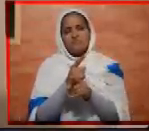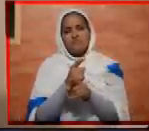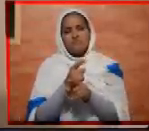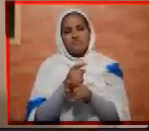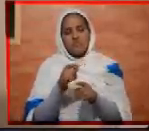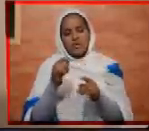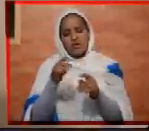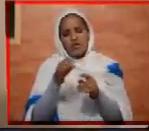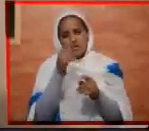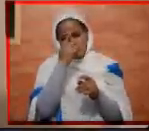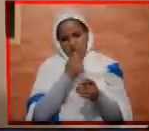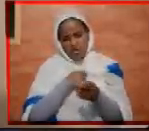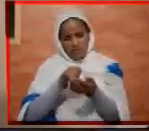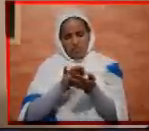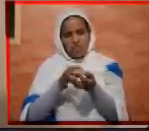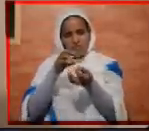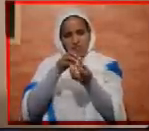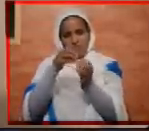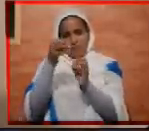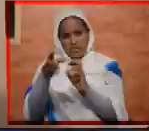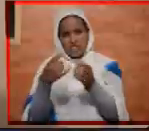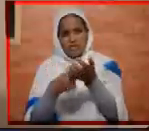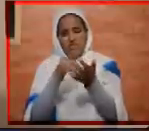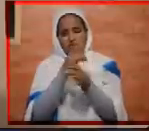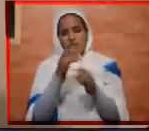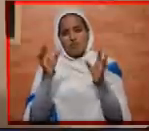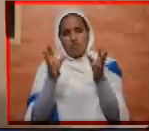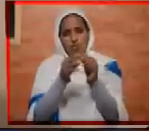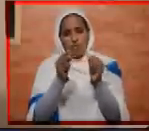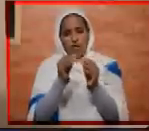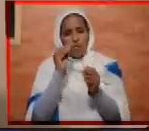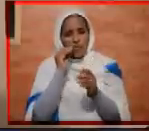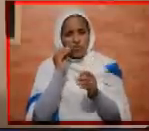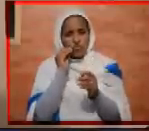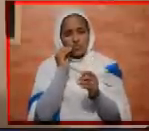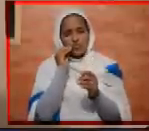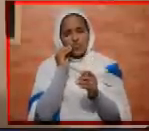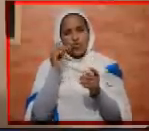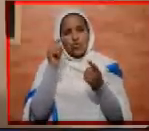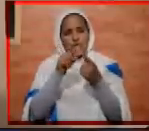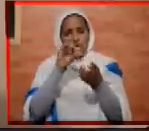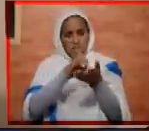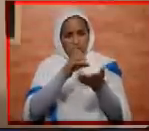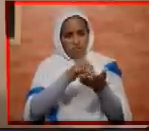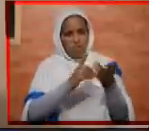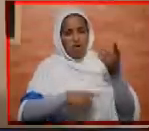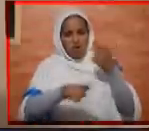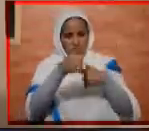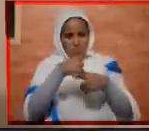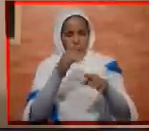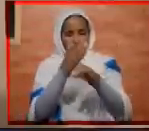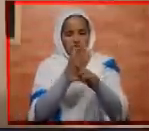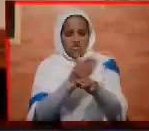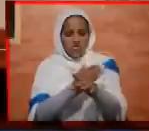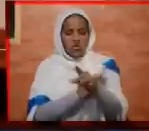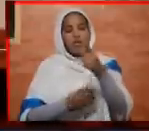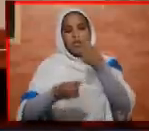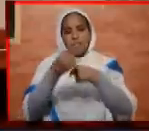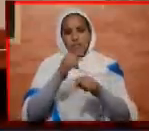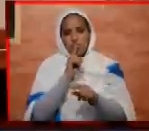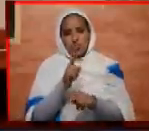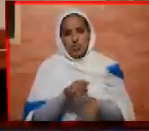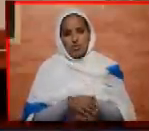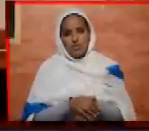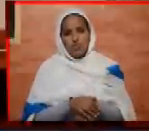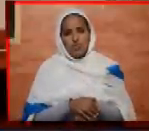ለመኖርም ሆነ ለቤተ ክርስቲያን አገልግሎት በጣም ይለያያል። የከተማው ያው